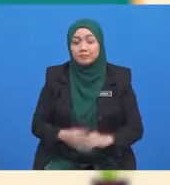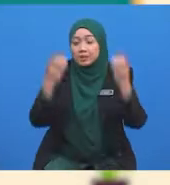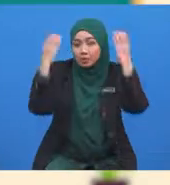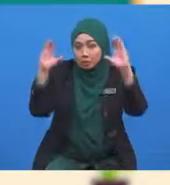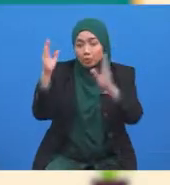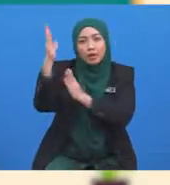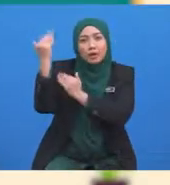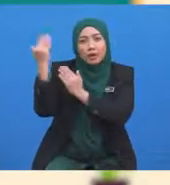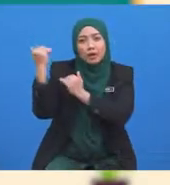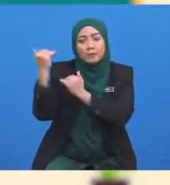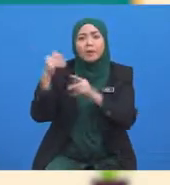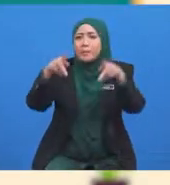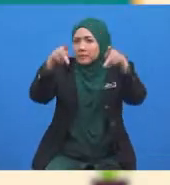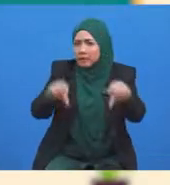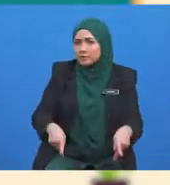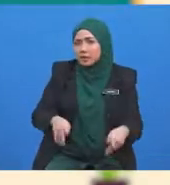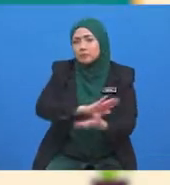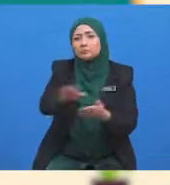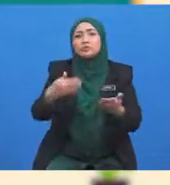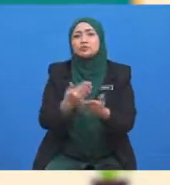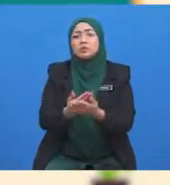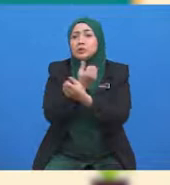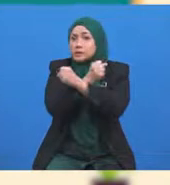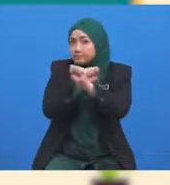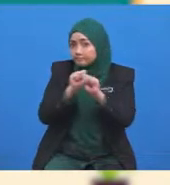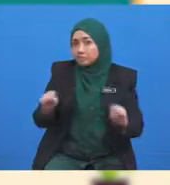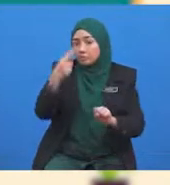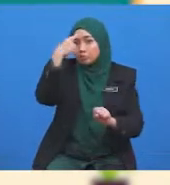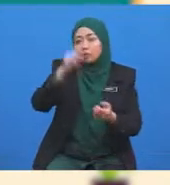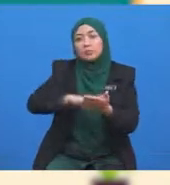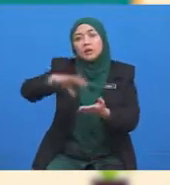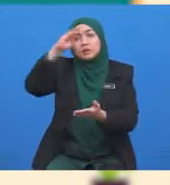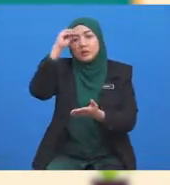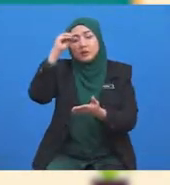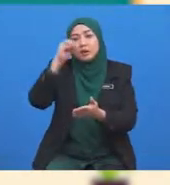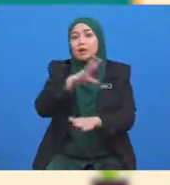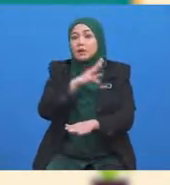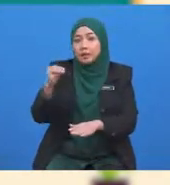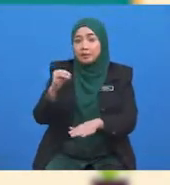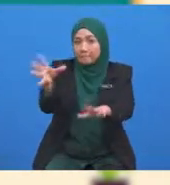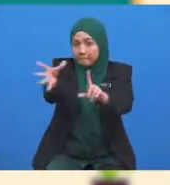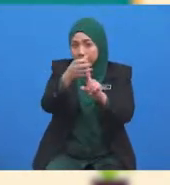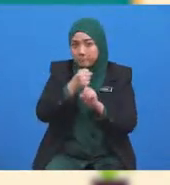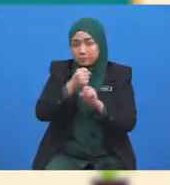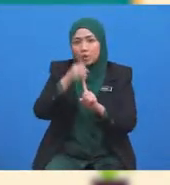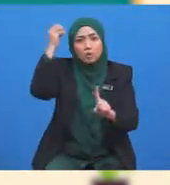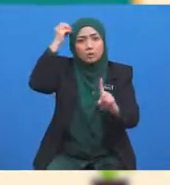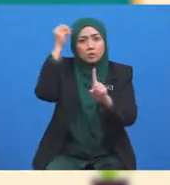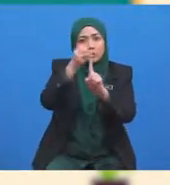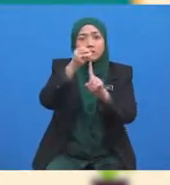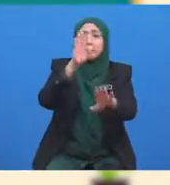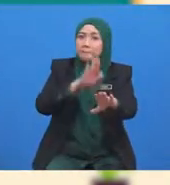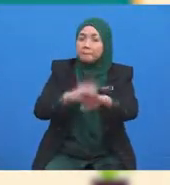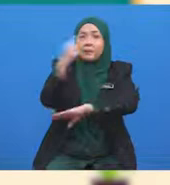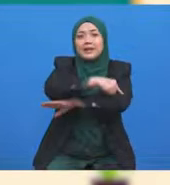Cikgu berharap pelajar-pelajar sudah bersedia untuk kita bersama-sama belajar dan mencapai objektif pembelajaran kita pada hari